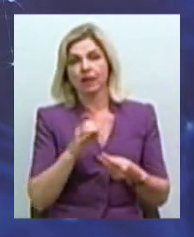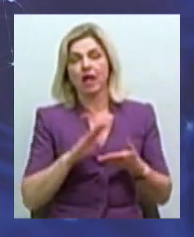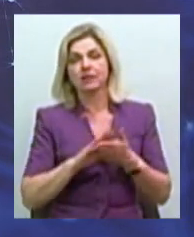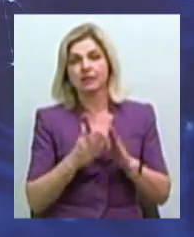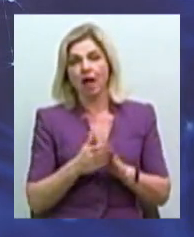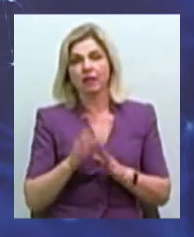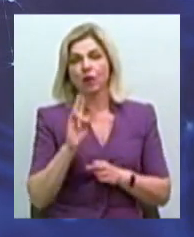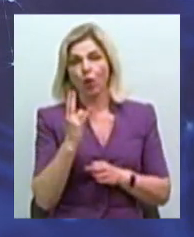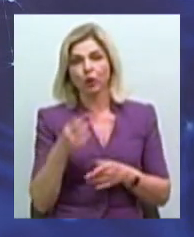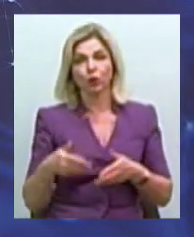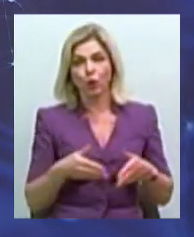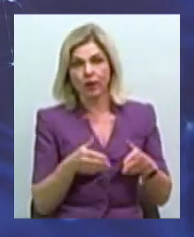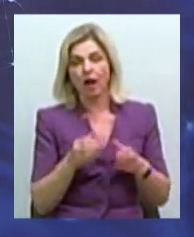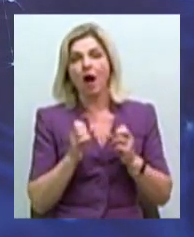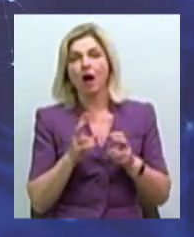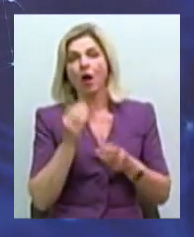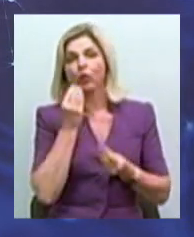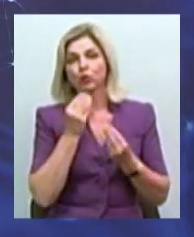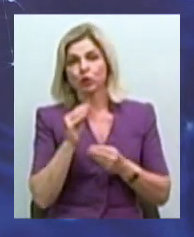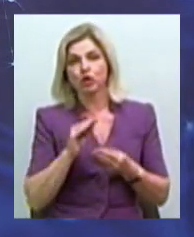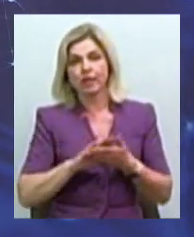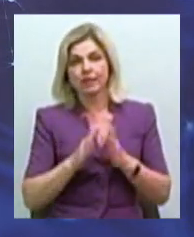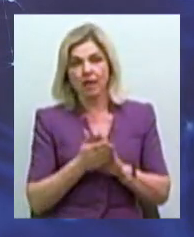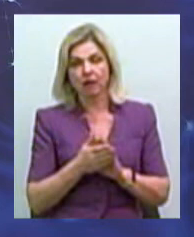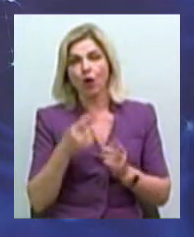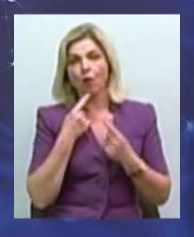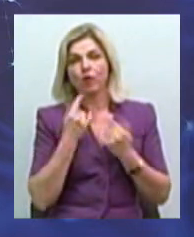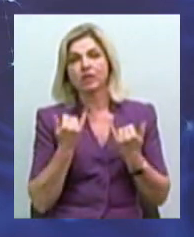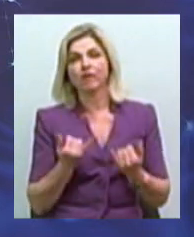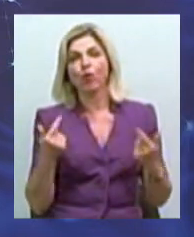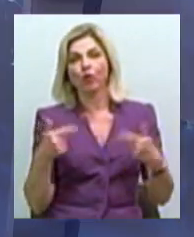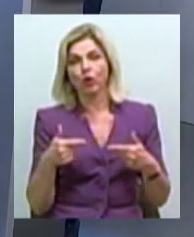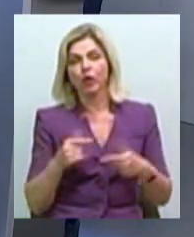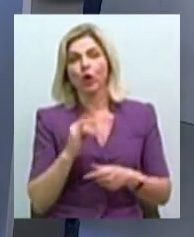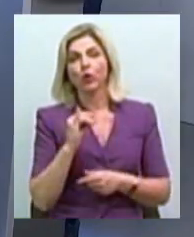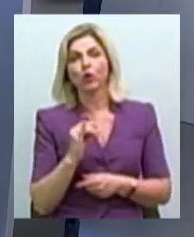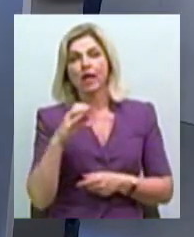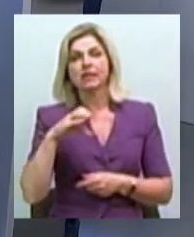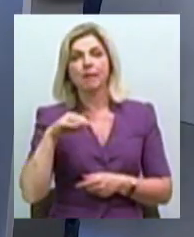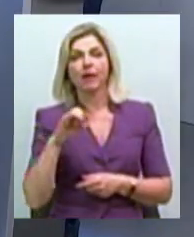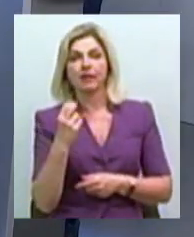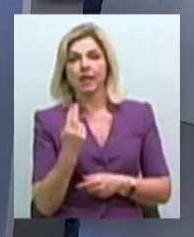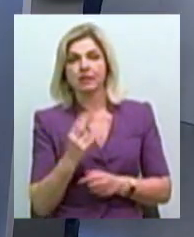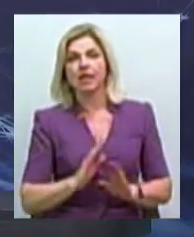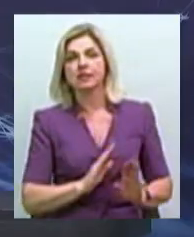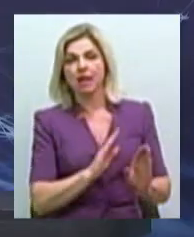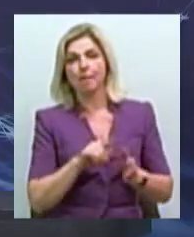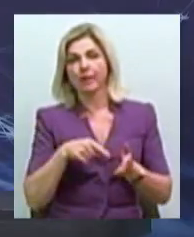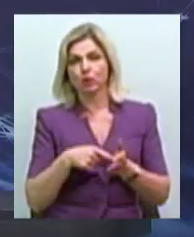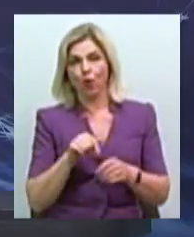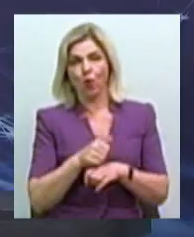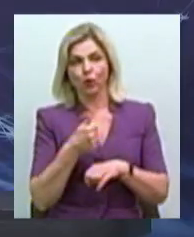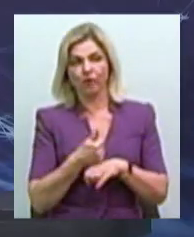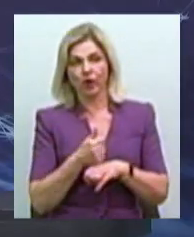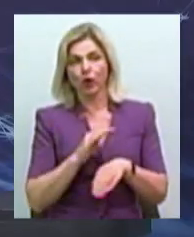та як покращити їх стан, говоримо із нашим гостем. В студії Юрій Степанець, заступник Миколаївського міського голови. Вітаю вас. Добрий